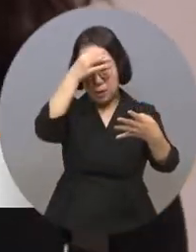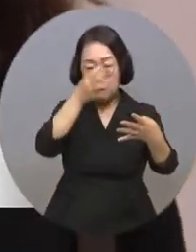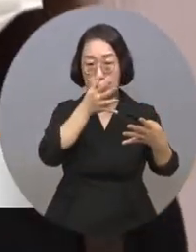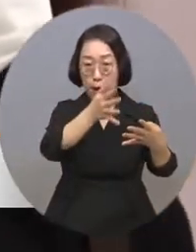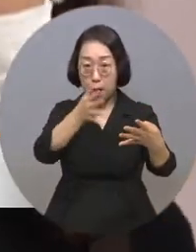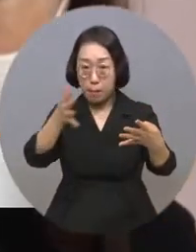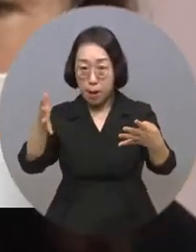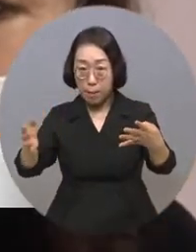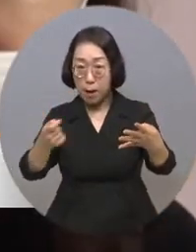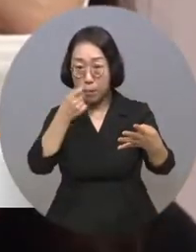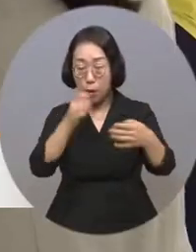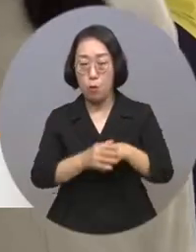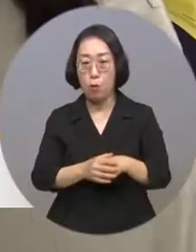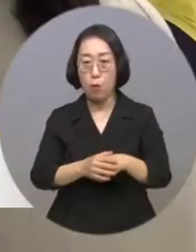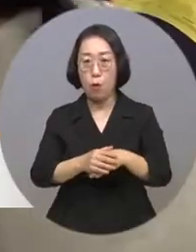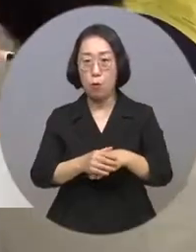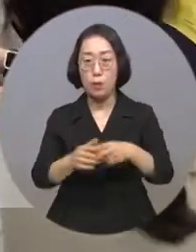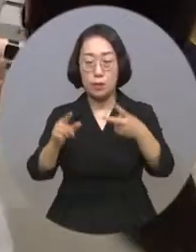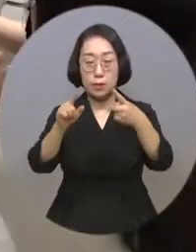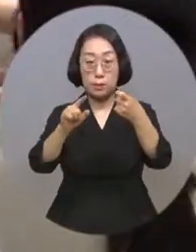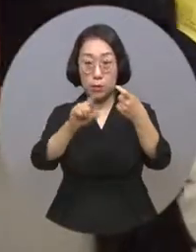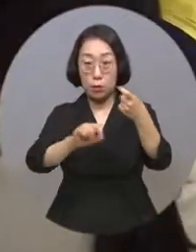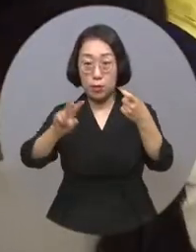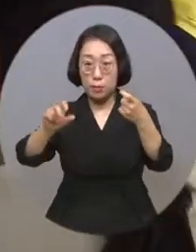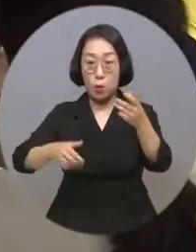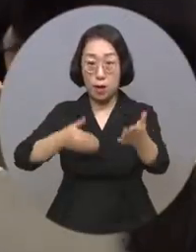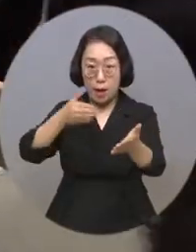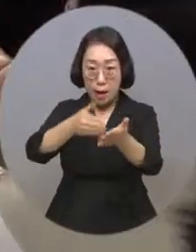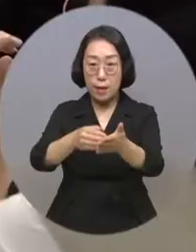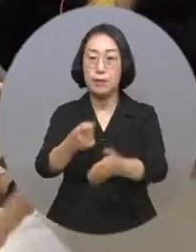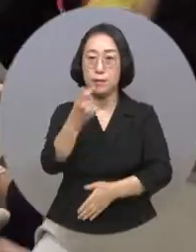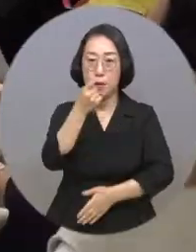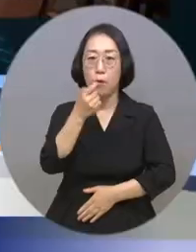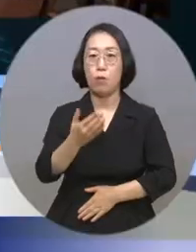열렸으며 강좌는 오는 11월 25일까지 진행됩니다.